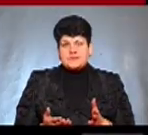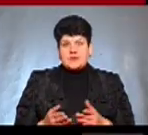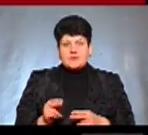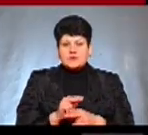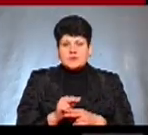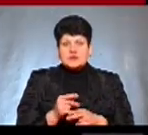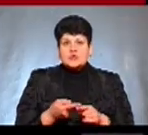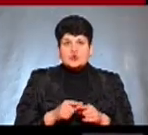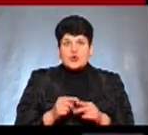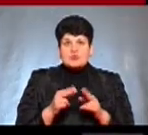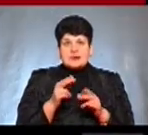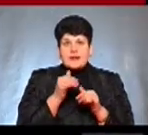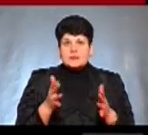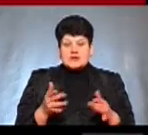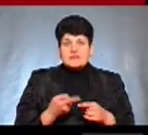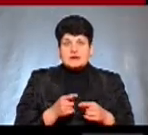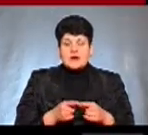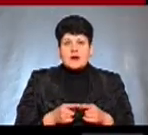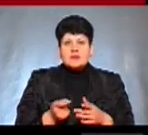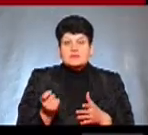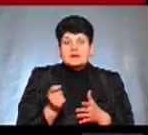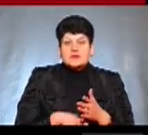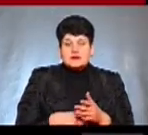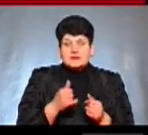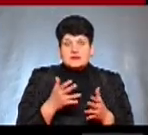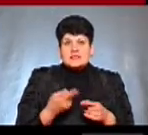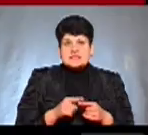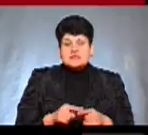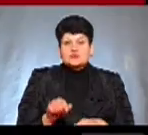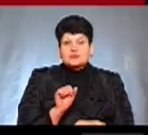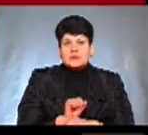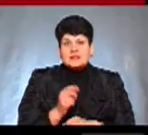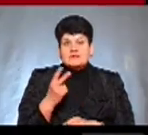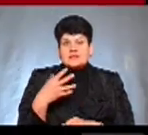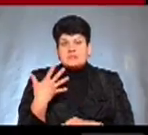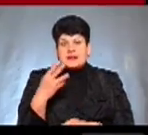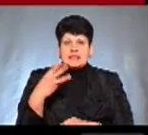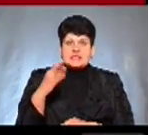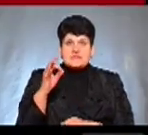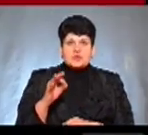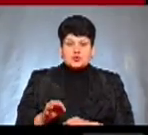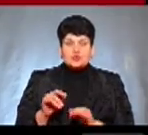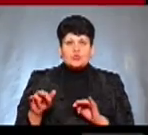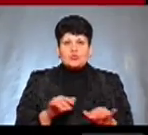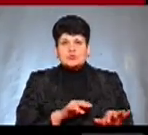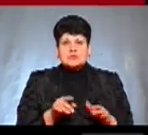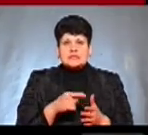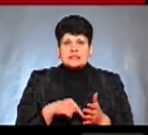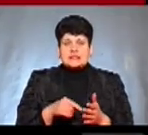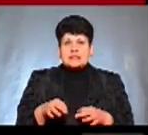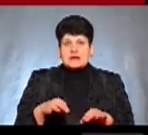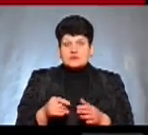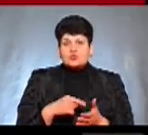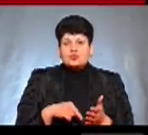неможливо. Це паралізує на 25-30%, якщо не більше, рух транспорту по місту.